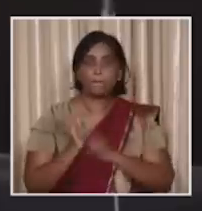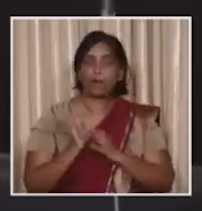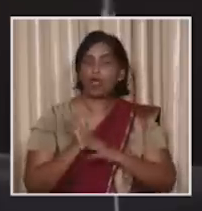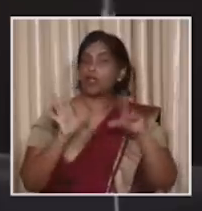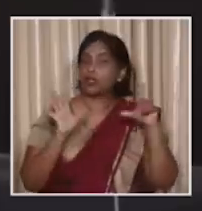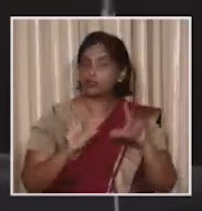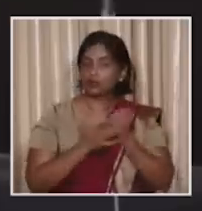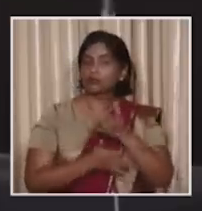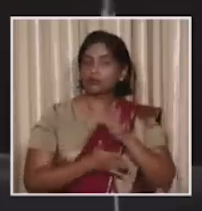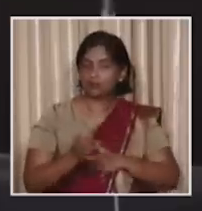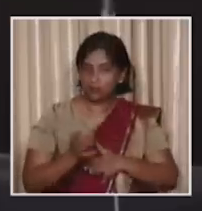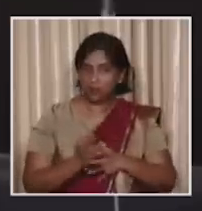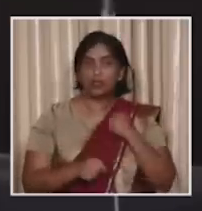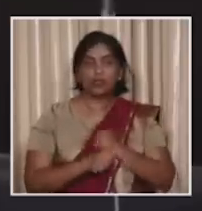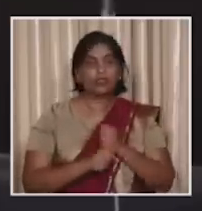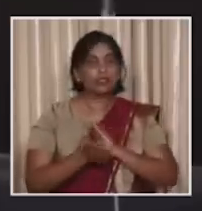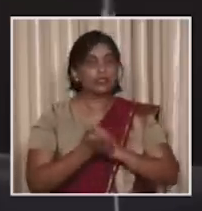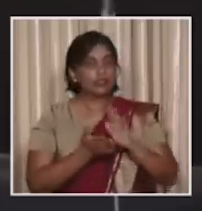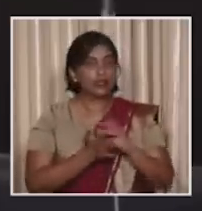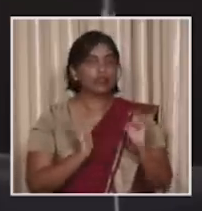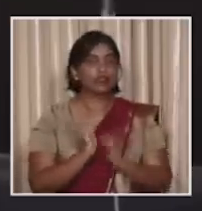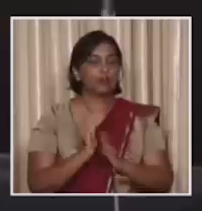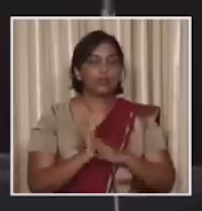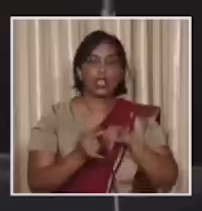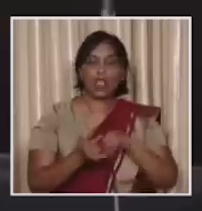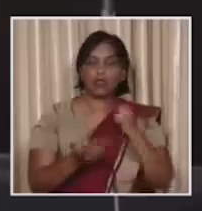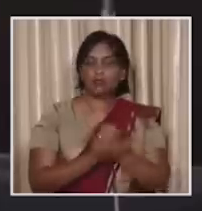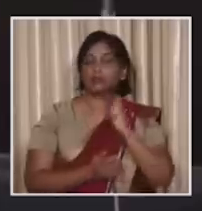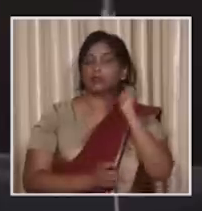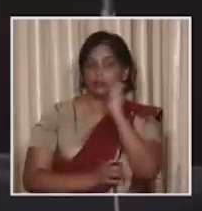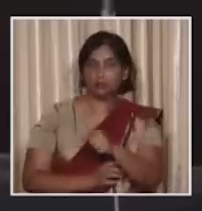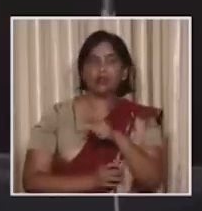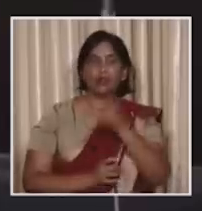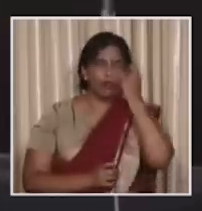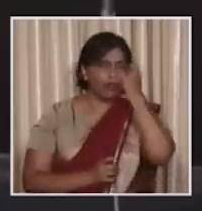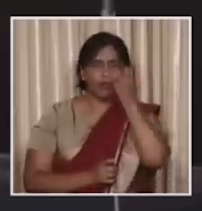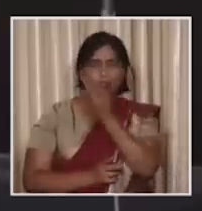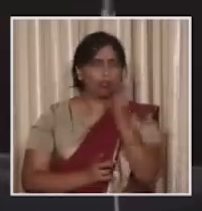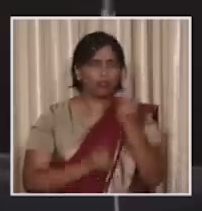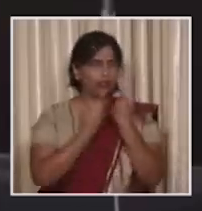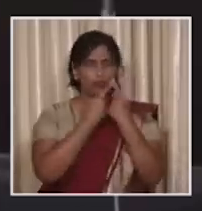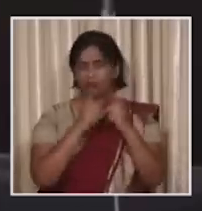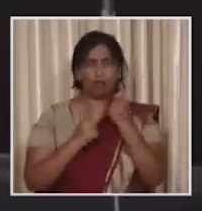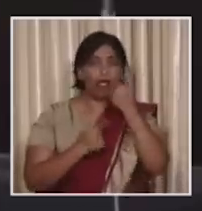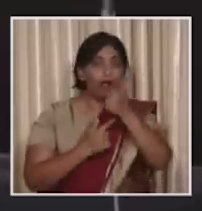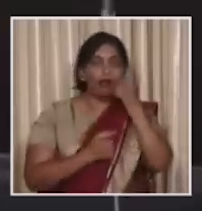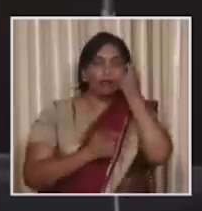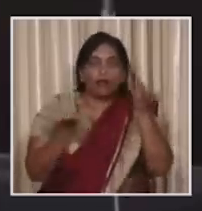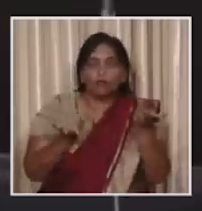2023/3/7 දින ඇති ලිපිය මගින් රාජ්‍ය සේවා කොමිෂන් සභාවේ ලේකම්ට යවුවා මේ මත දෙකෙන් නිවැරදි මතය මොකක්ද කියලා එවන්නයි